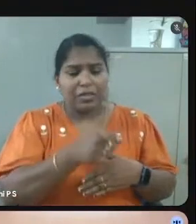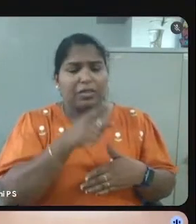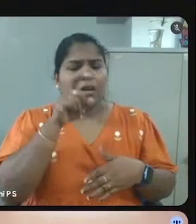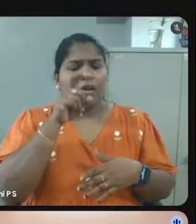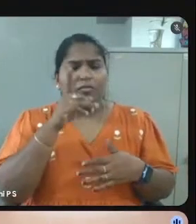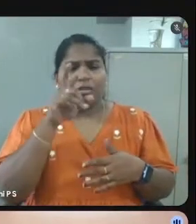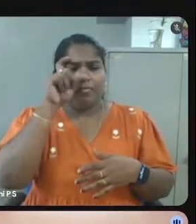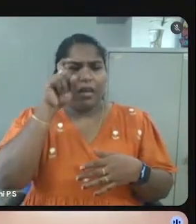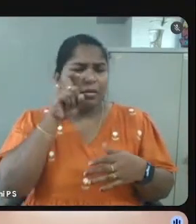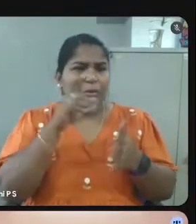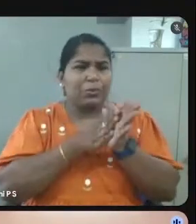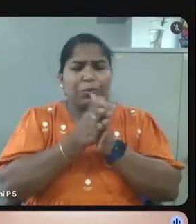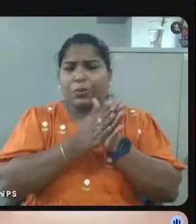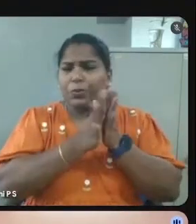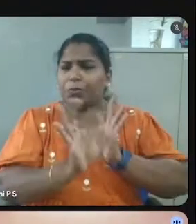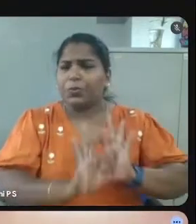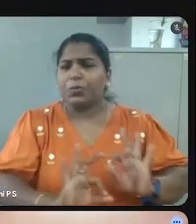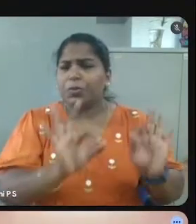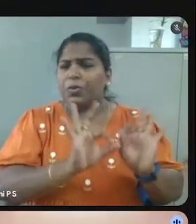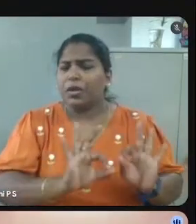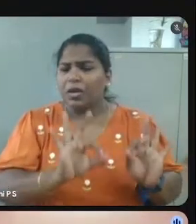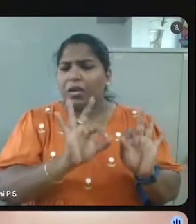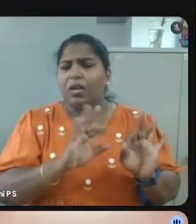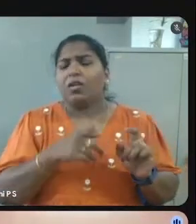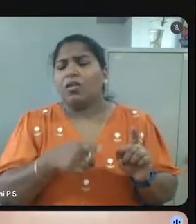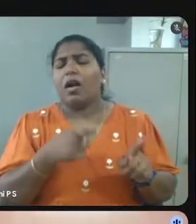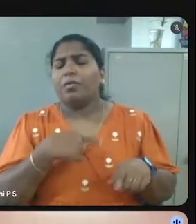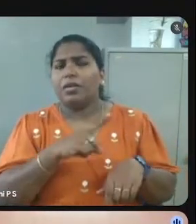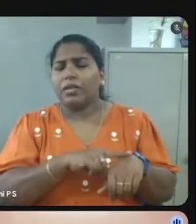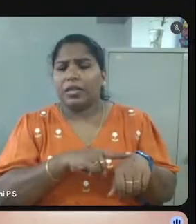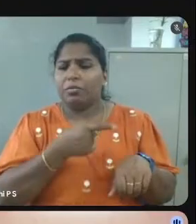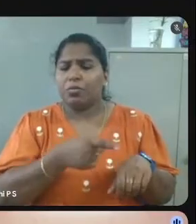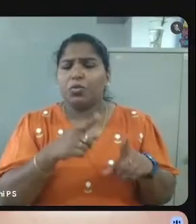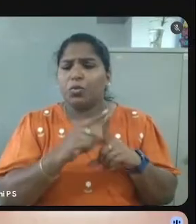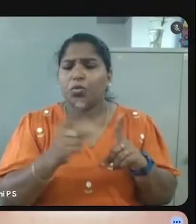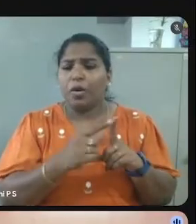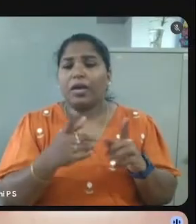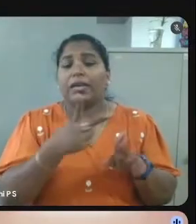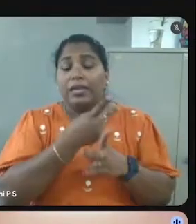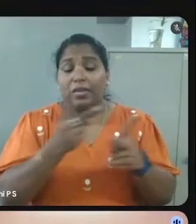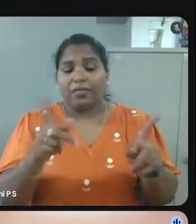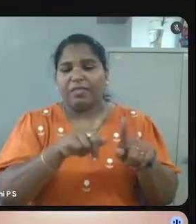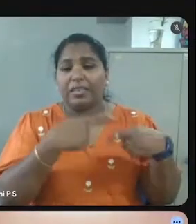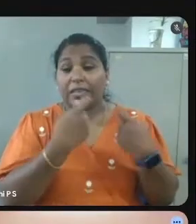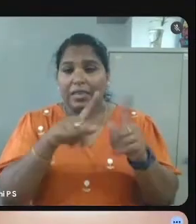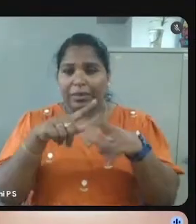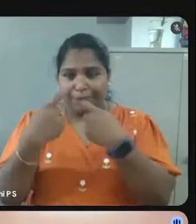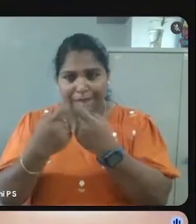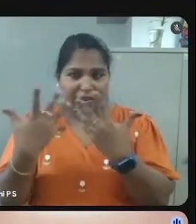ഒരു ഇൻട്രസ്റ്റ് ഇല്ലാതെ, സെക്ഷുവൽ ഇൻട്രസ്റ്റ് ഇല്ലാതെ ഇരിക്കും. അപ്പൊ ഈ സമയത്ത് നമുക്ക് എന്താ ചെയ്യണം? ഒരു മൾട്ടി ഡിസിപ്ലിനറി ടീം അപ്രോച്ച്